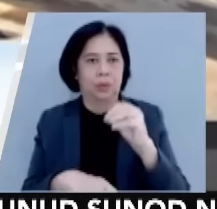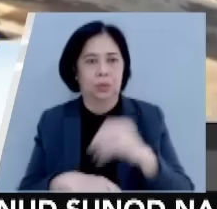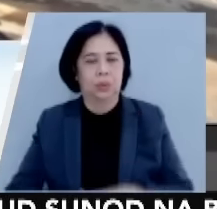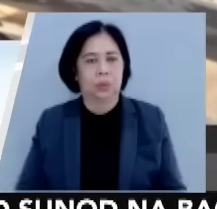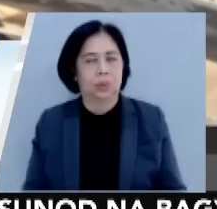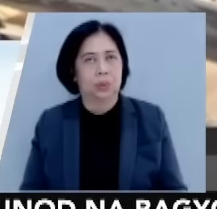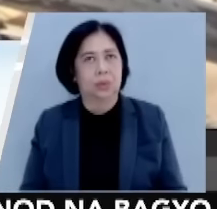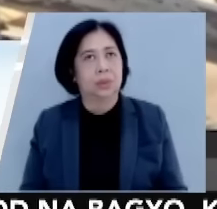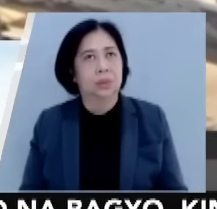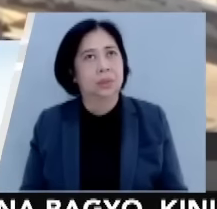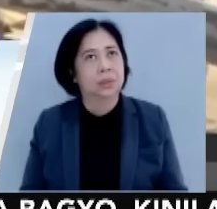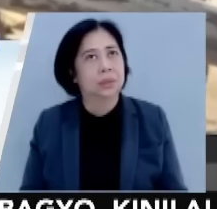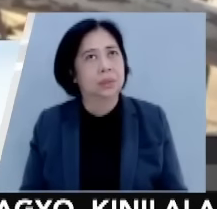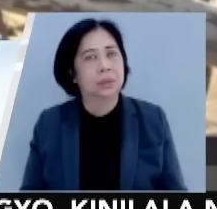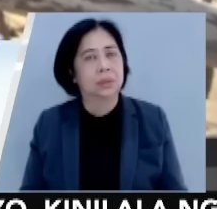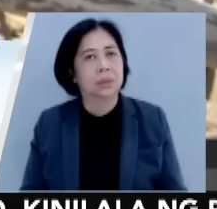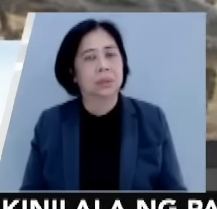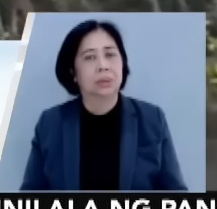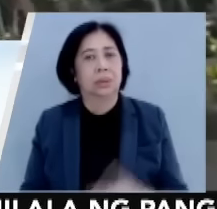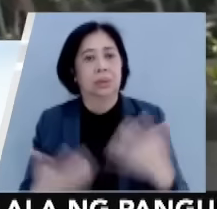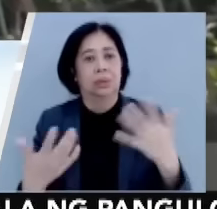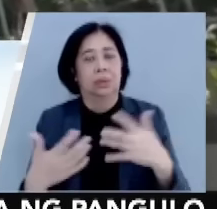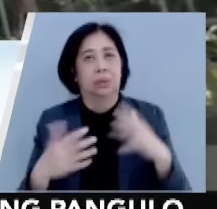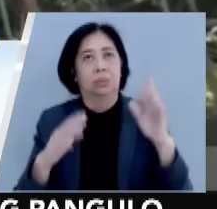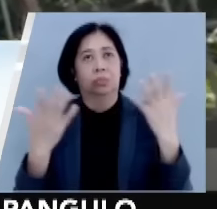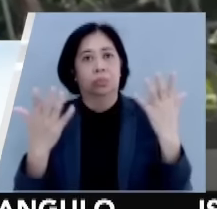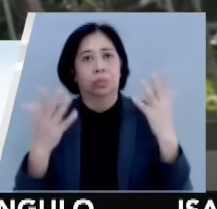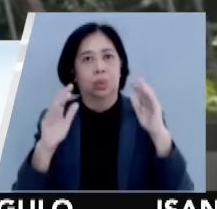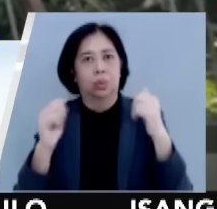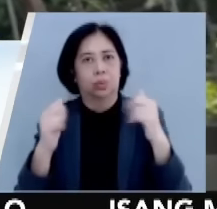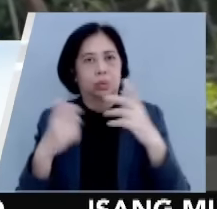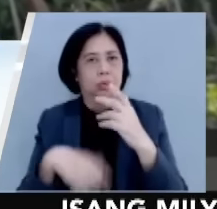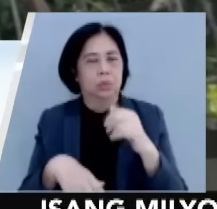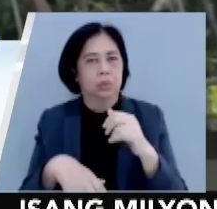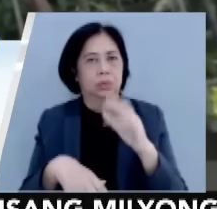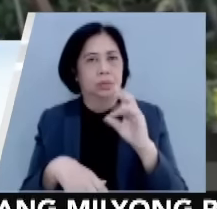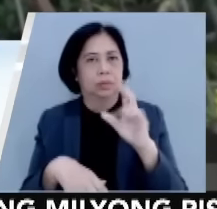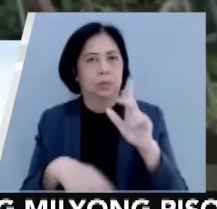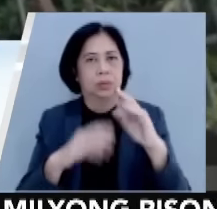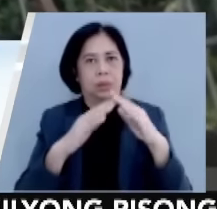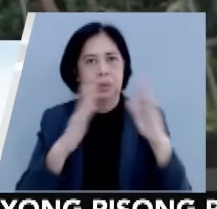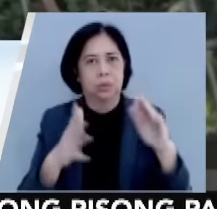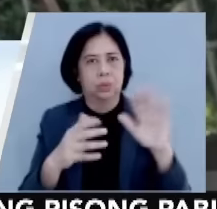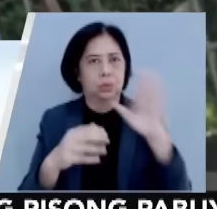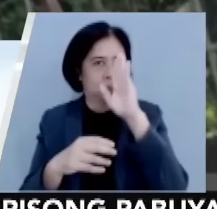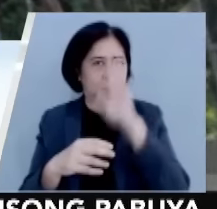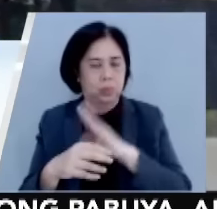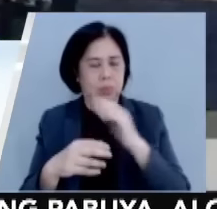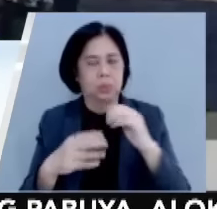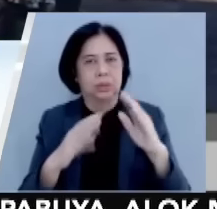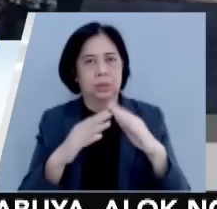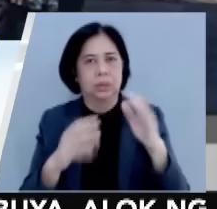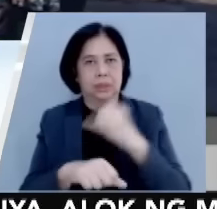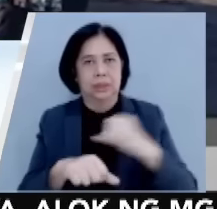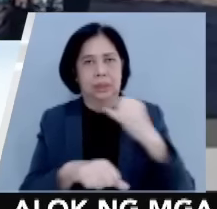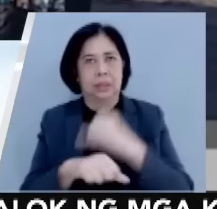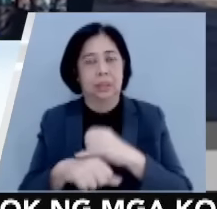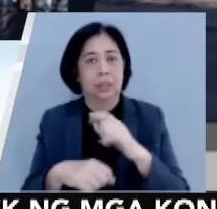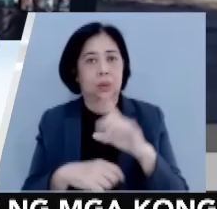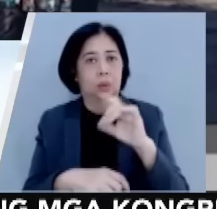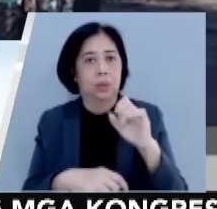Kaya nang humupa ang ulan at hangin ng bagyo, 27 bahay ang totally damaged sa isla, 124